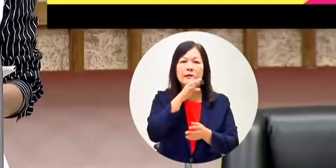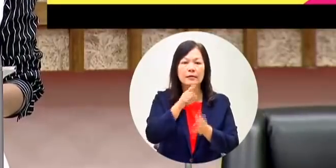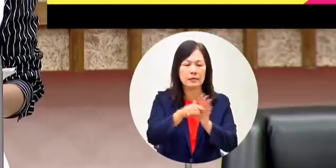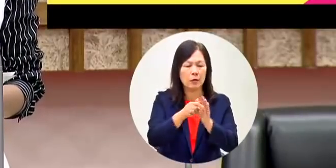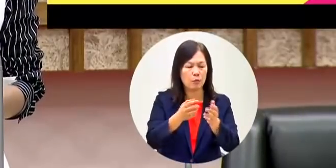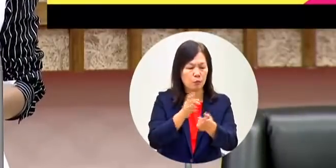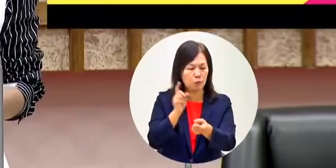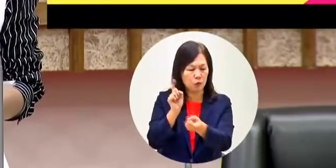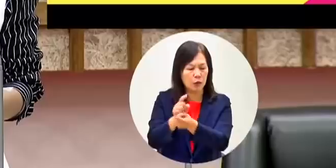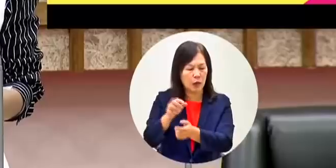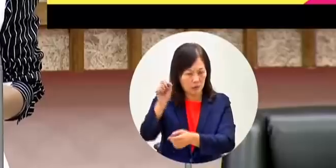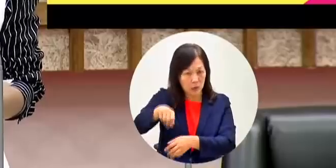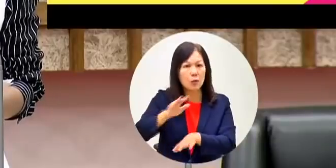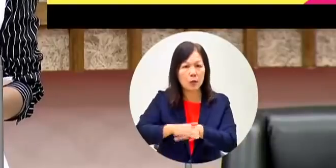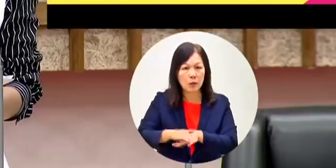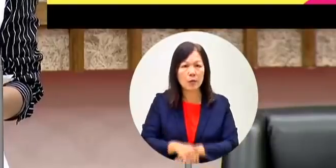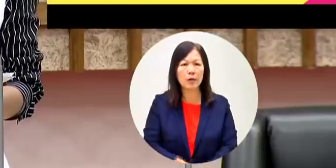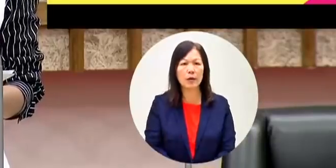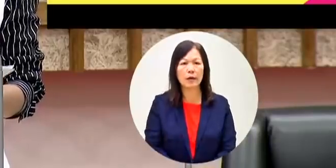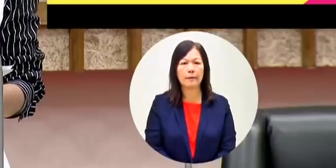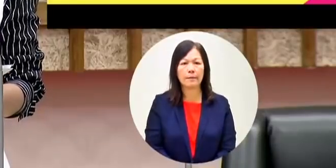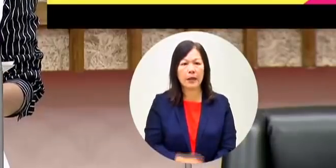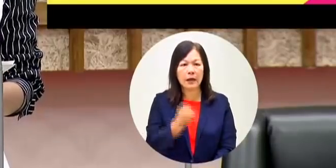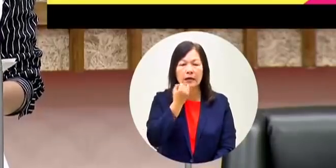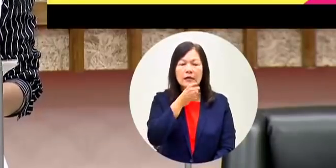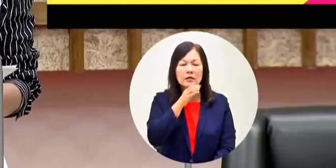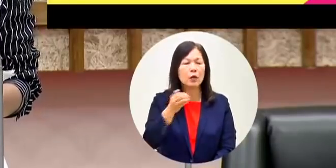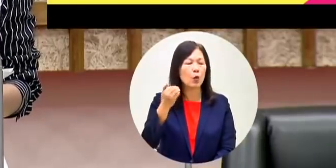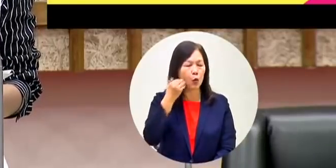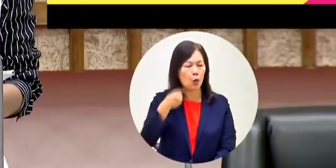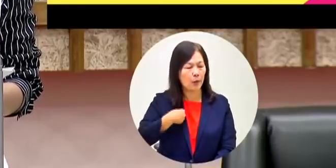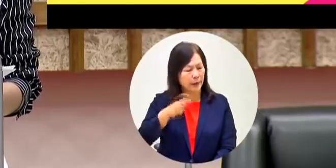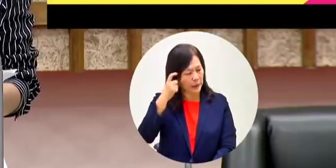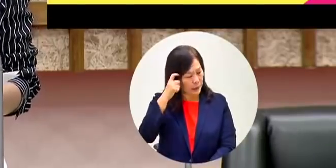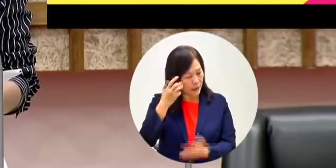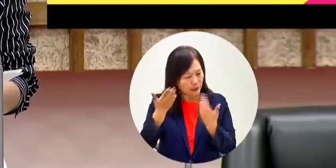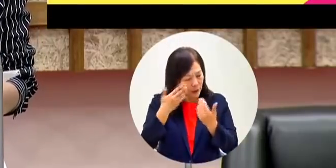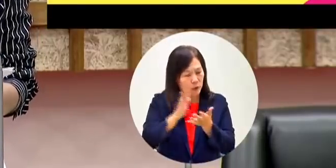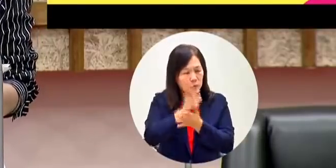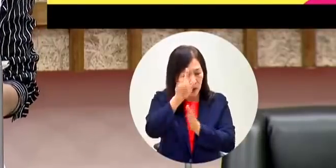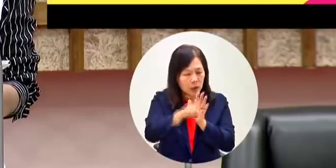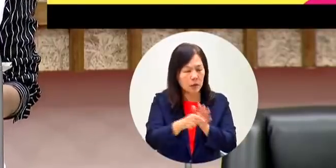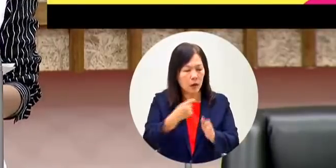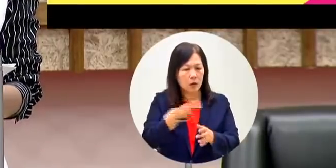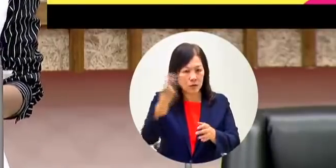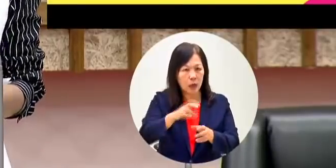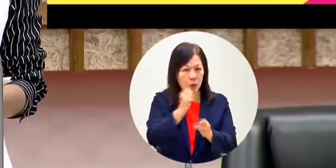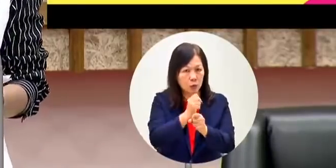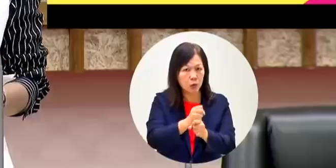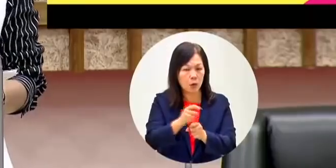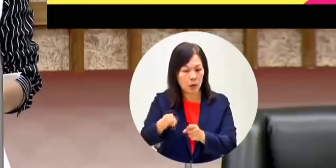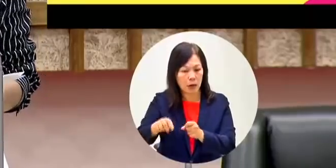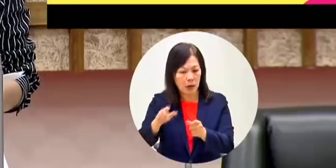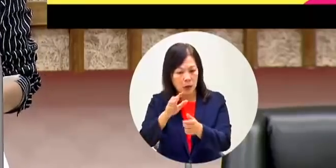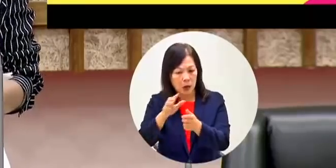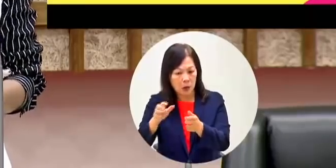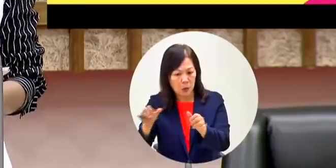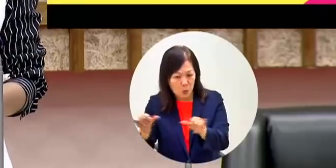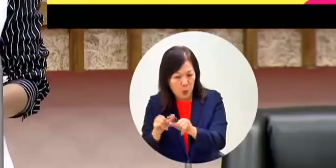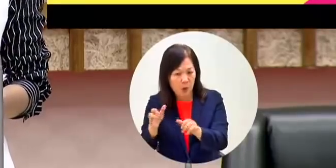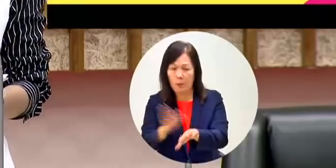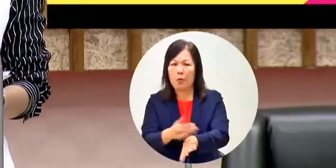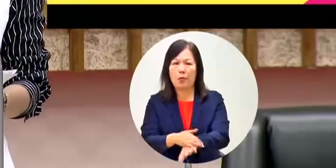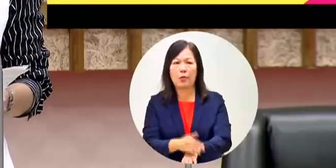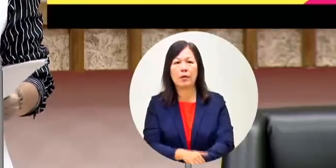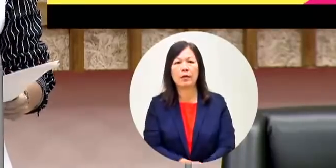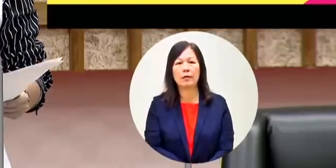跟三思而后行并没有冲突。所以本席也要提醒我们的市长还有在座的